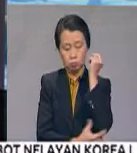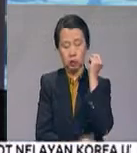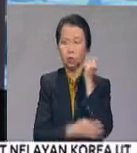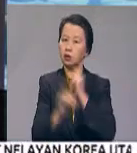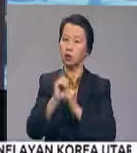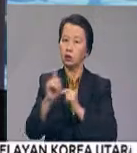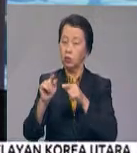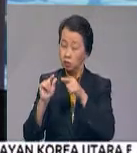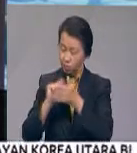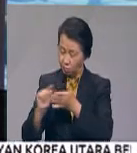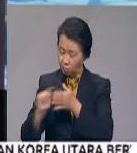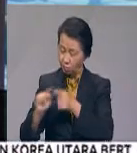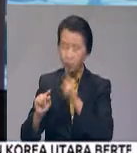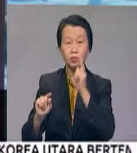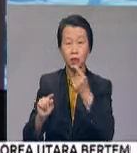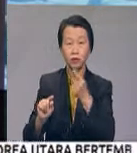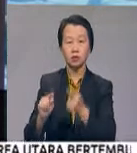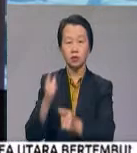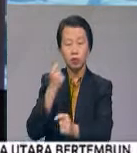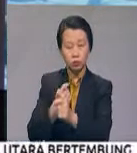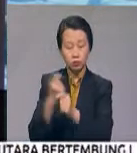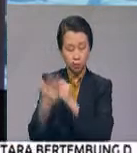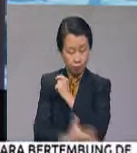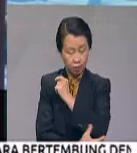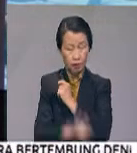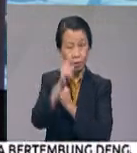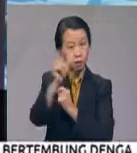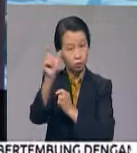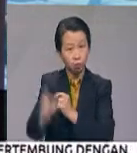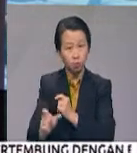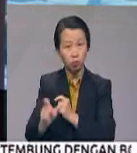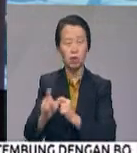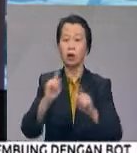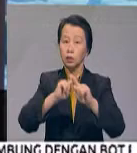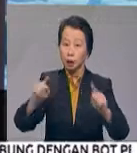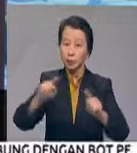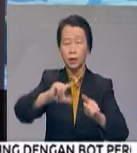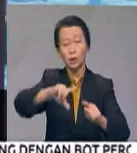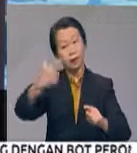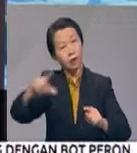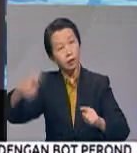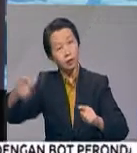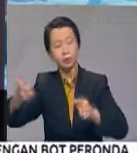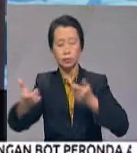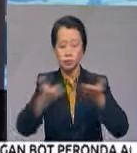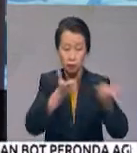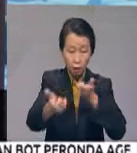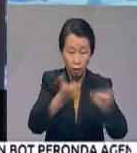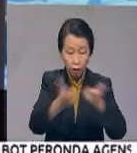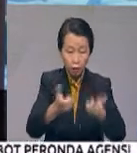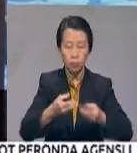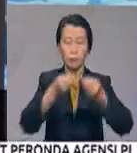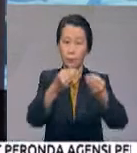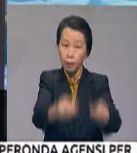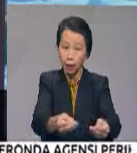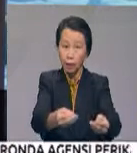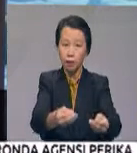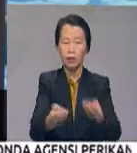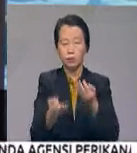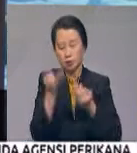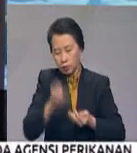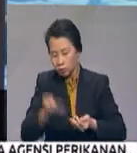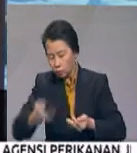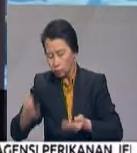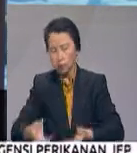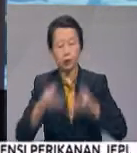kemiskinan seseorang tetapi juga segala layanan yang diberi kepada mereka kemudahan yang